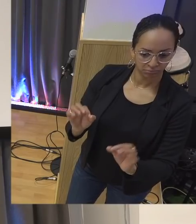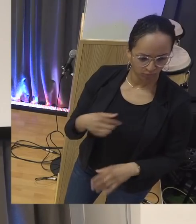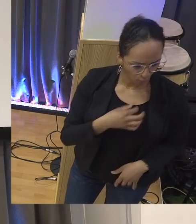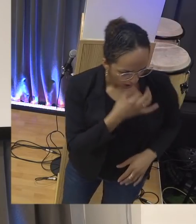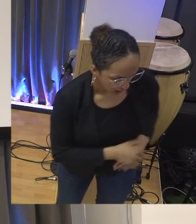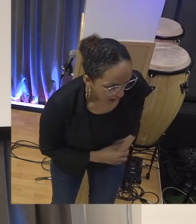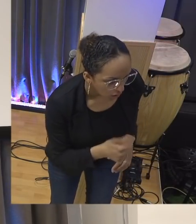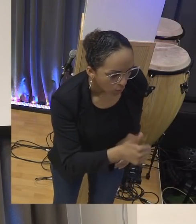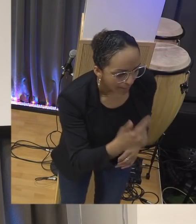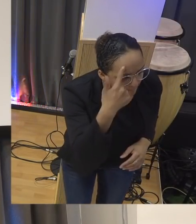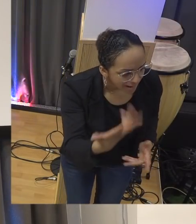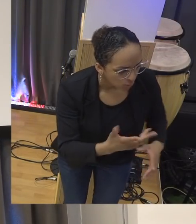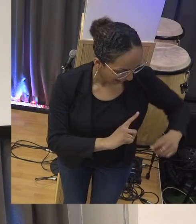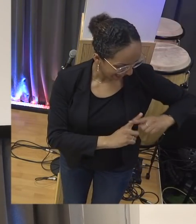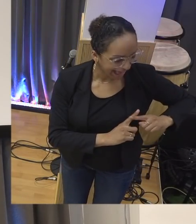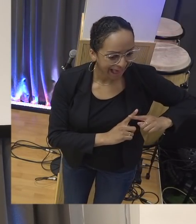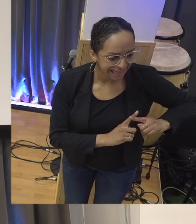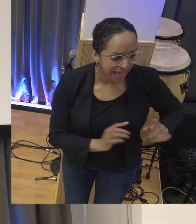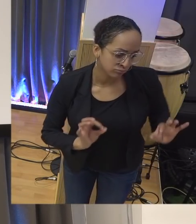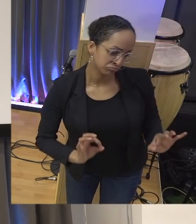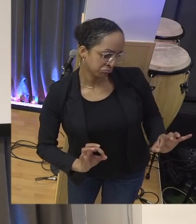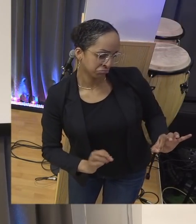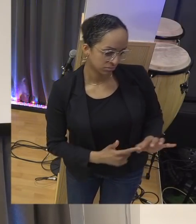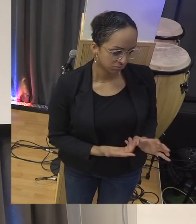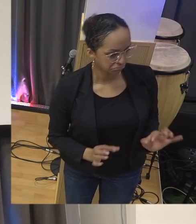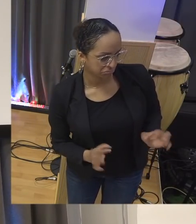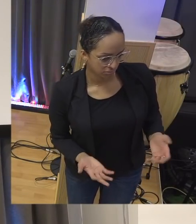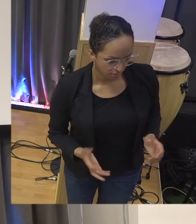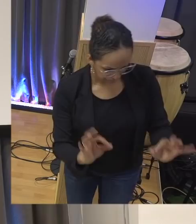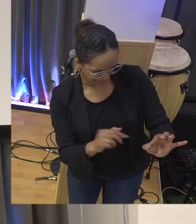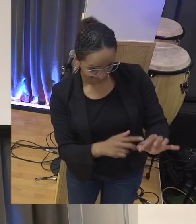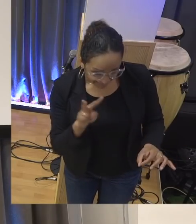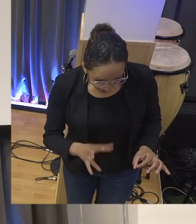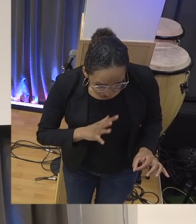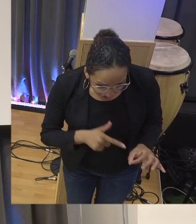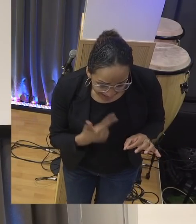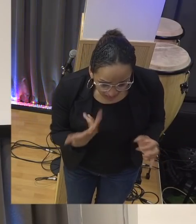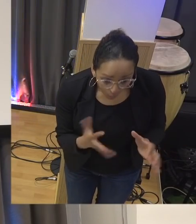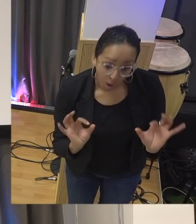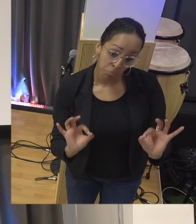vous pensez quoi des chrétiens modérés, vous? D'abord, est-ce que ça existe?